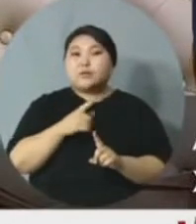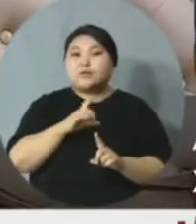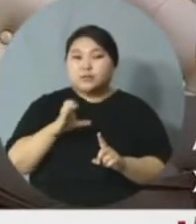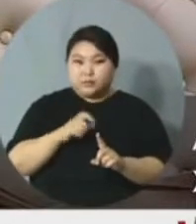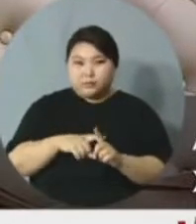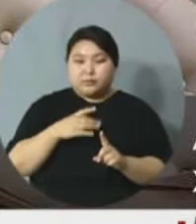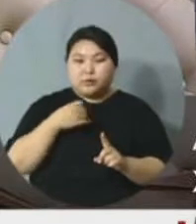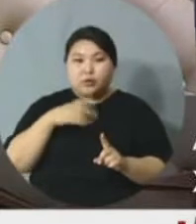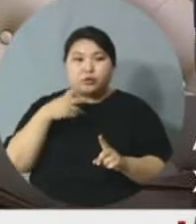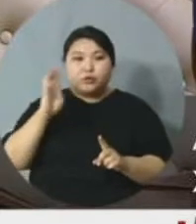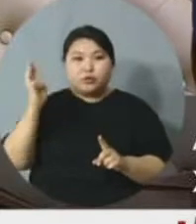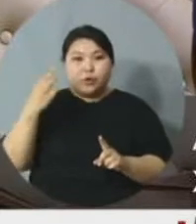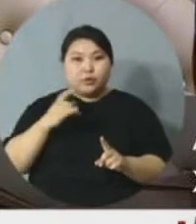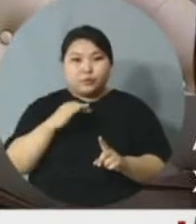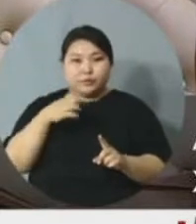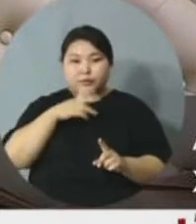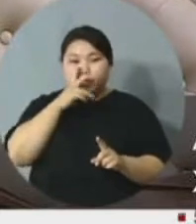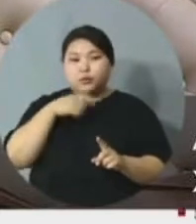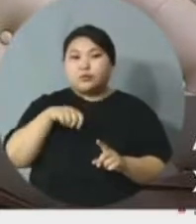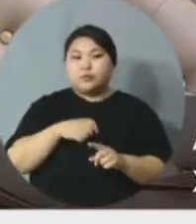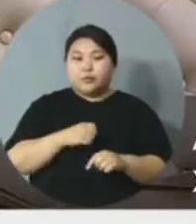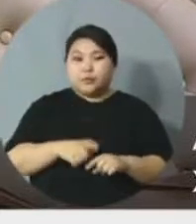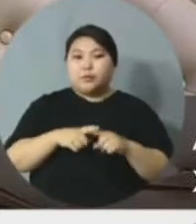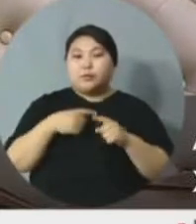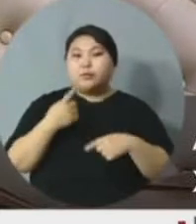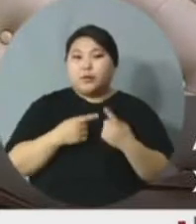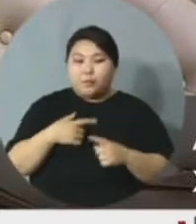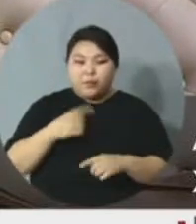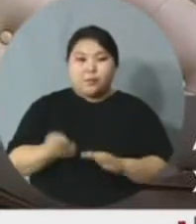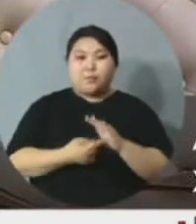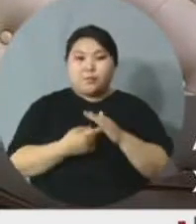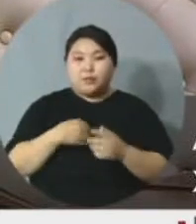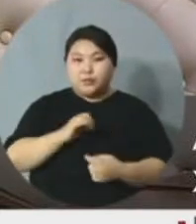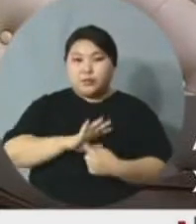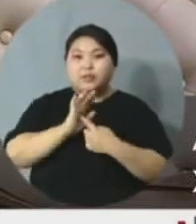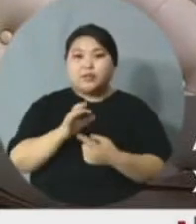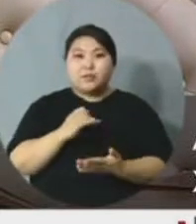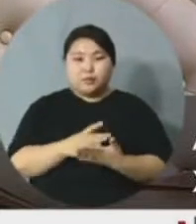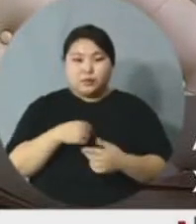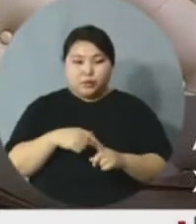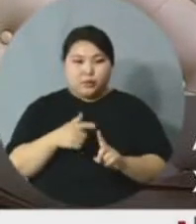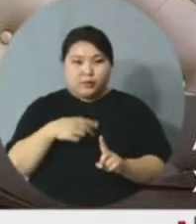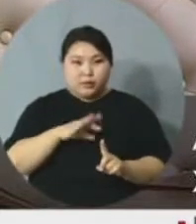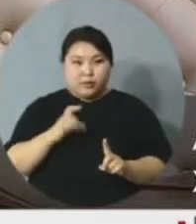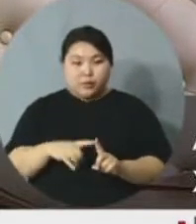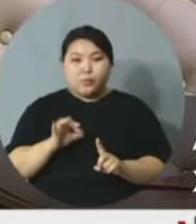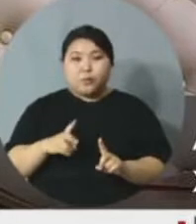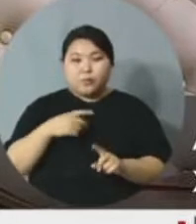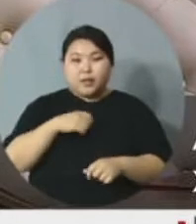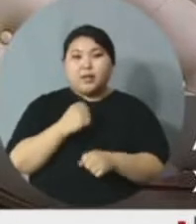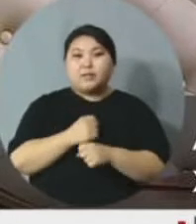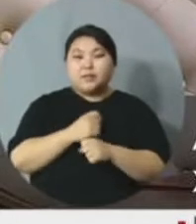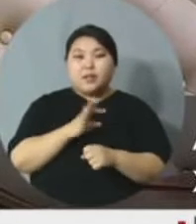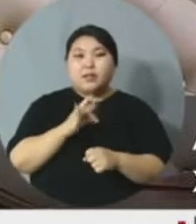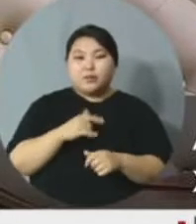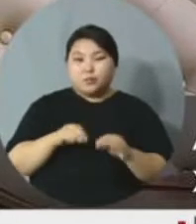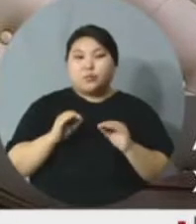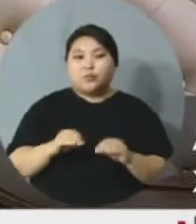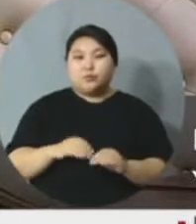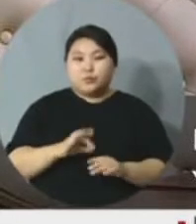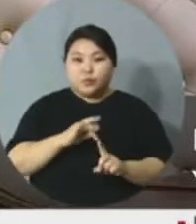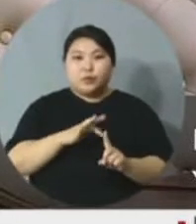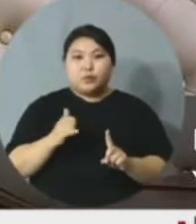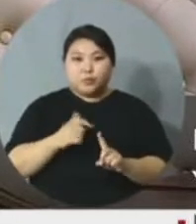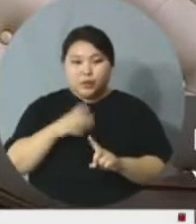одоо хотын дарагч гэсэн юм тодорхой хэмжээг бол цалин хөлс нэмэх талаар одоо байсан илэрхийлж байна лээ. Энд дээр бол одоо бас энэ ажлыг болох юм байна одоо